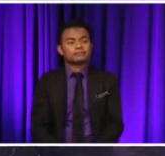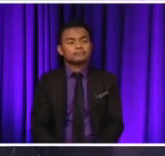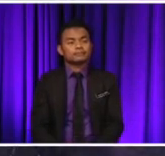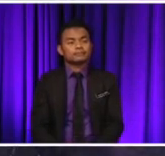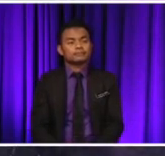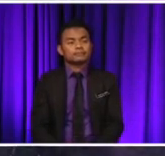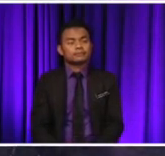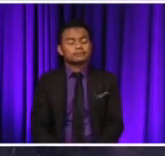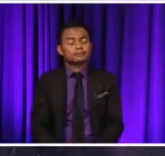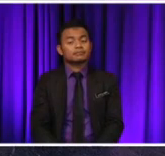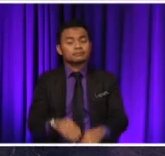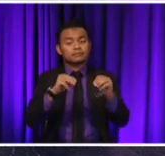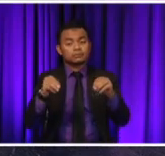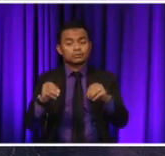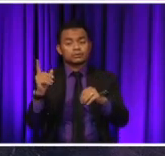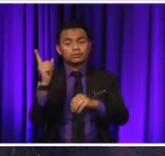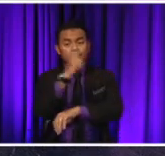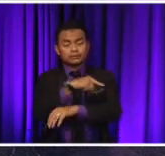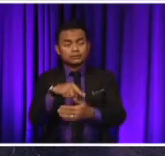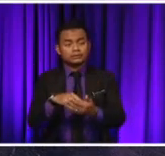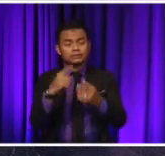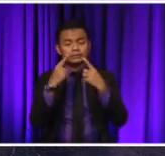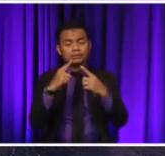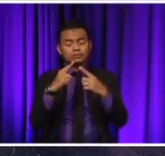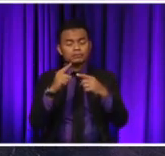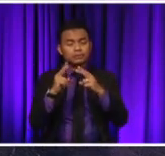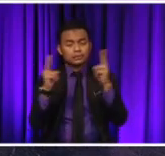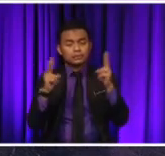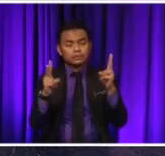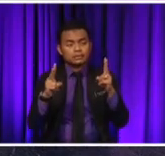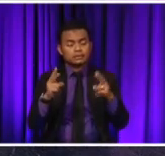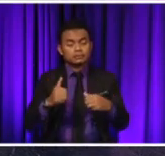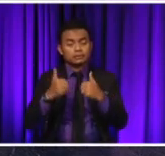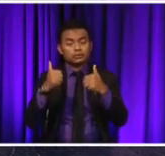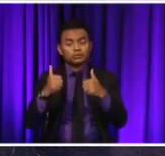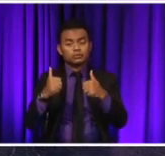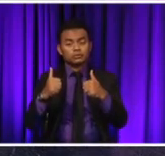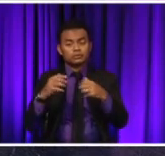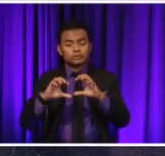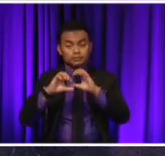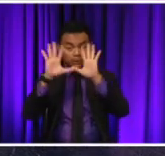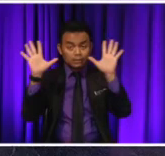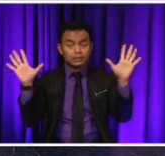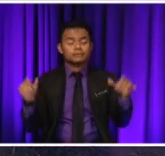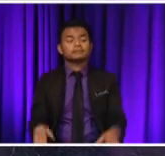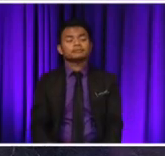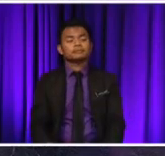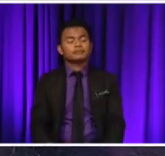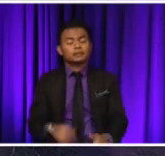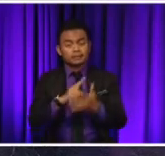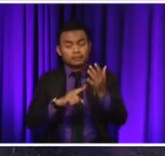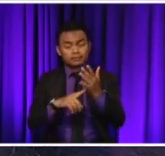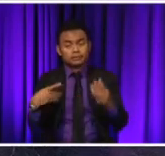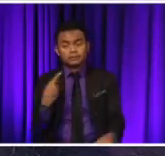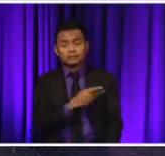kita pada hari ini menjawab dengan sangat-sangat Cemerlang tahunya segala soal itu kan apapun kita ucapkan terima